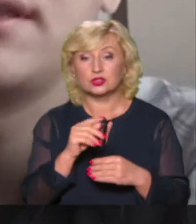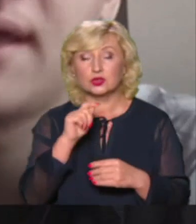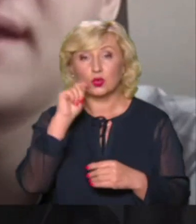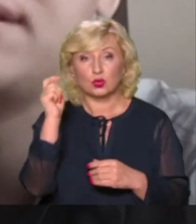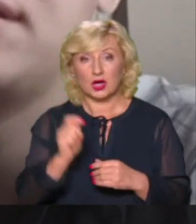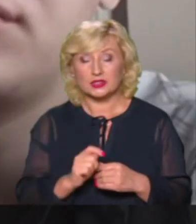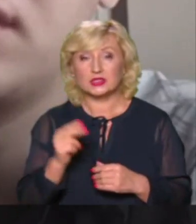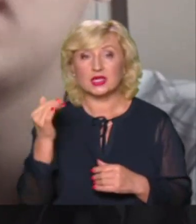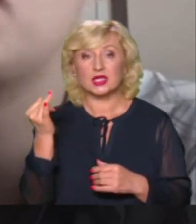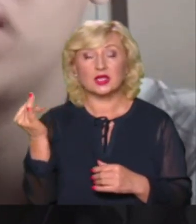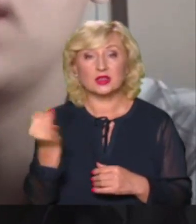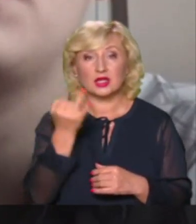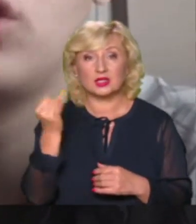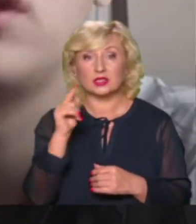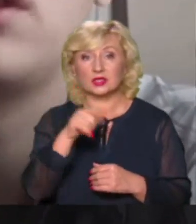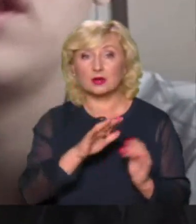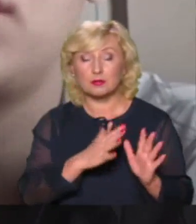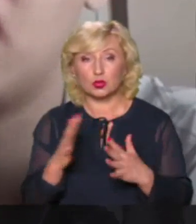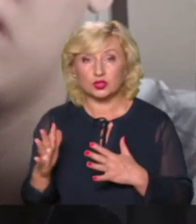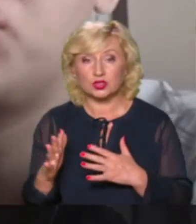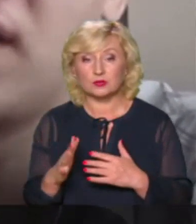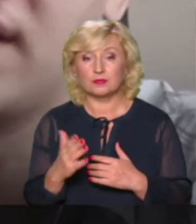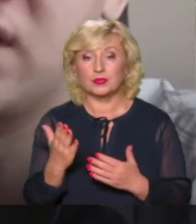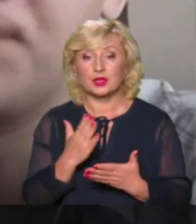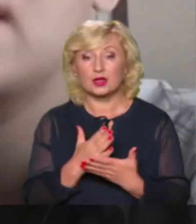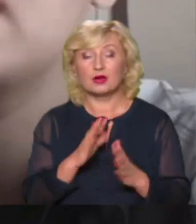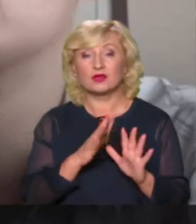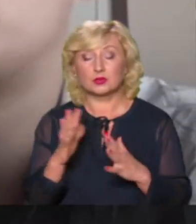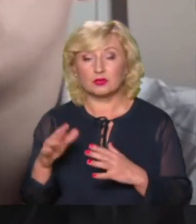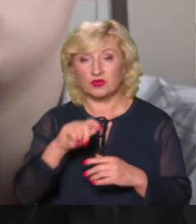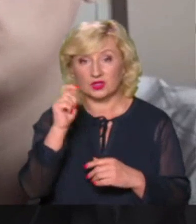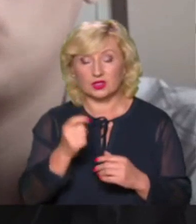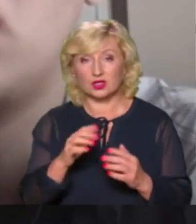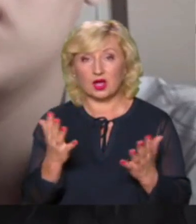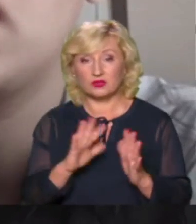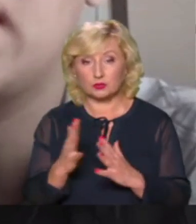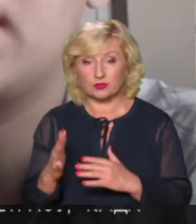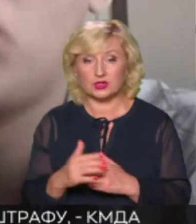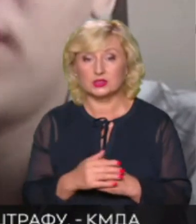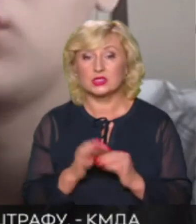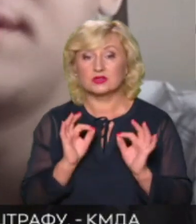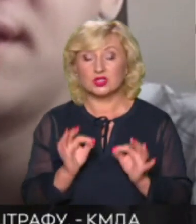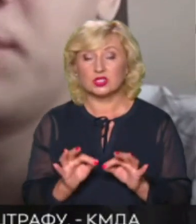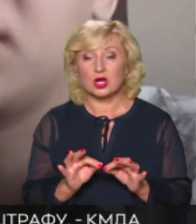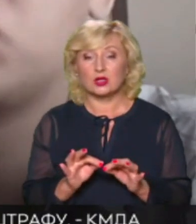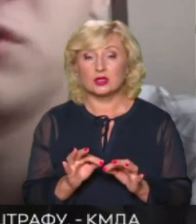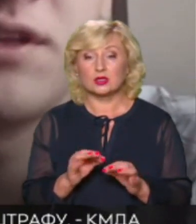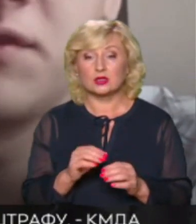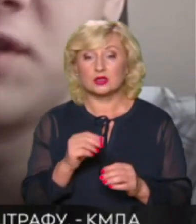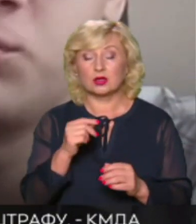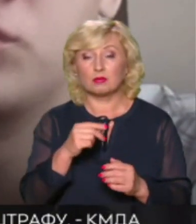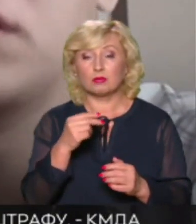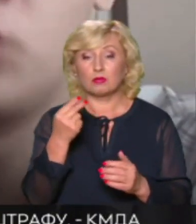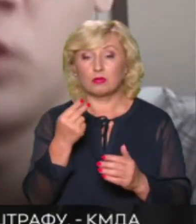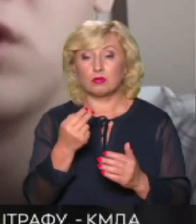українських інтересів тих подій, тієї війни, яка відбувається. Звичайно, провал Росії на БРІКС очевидний